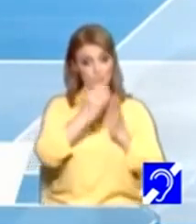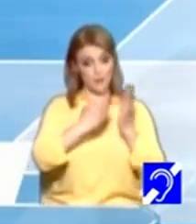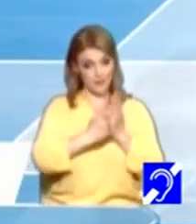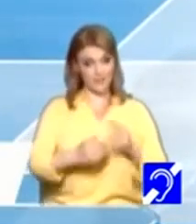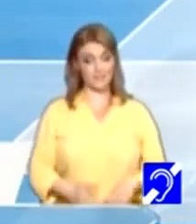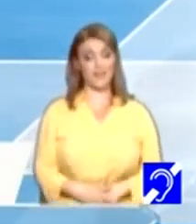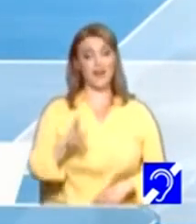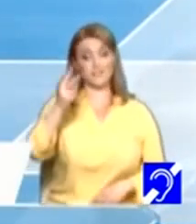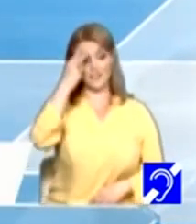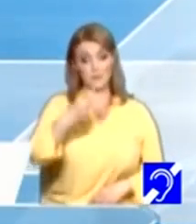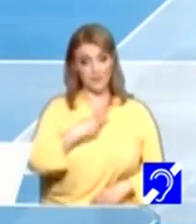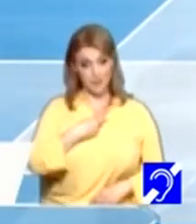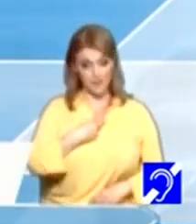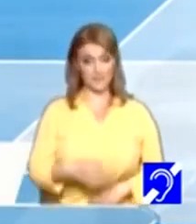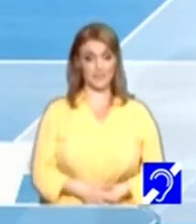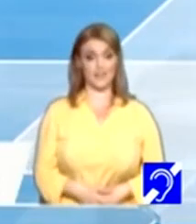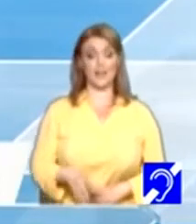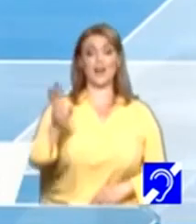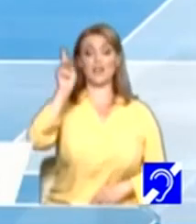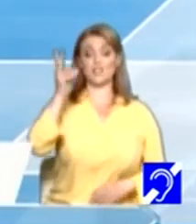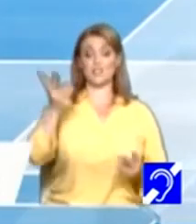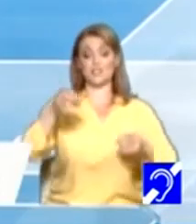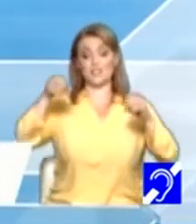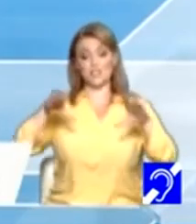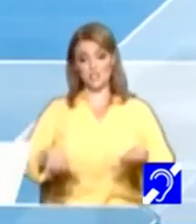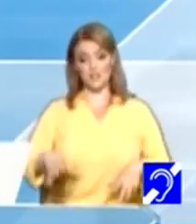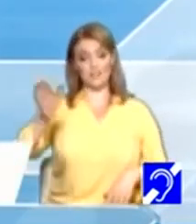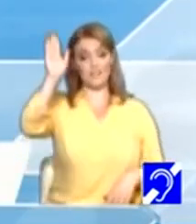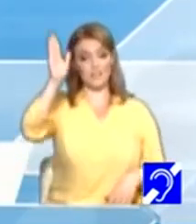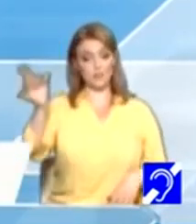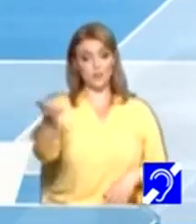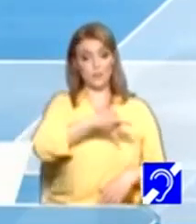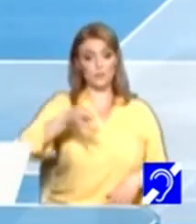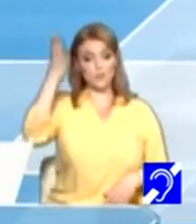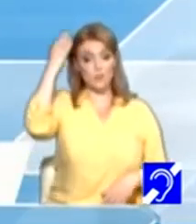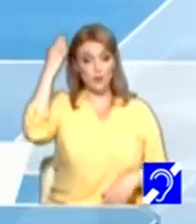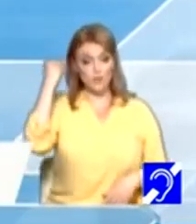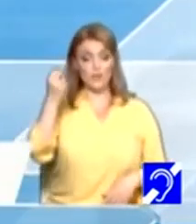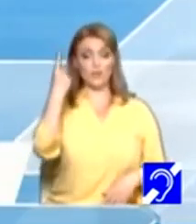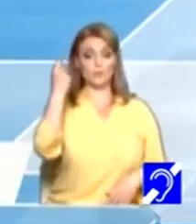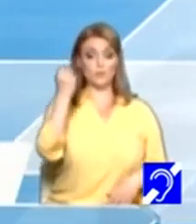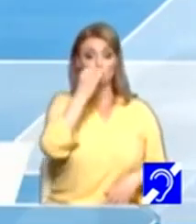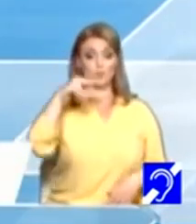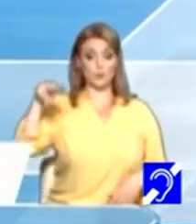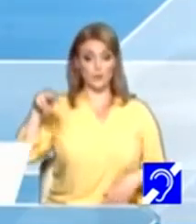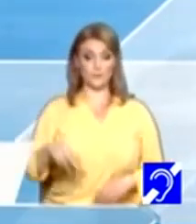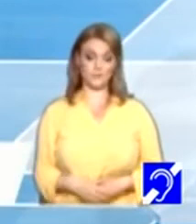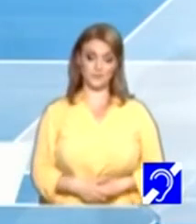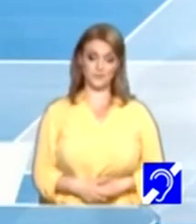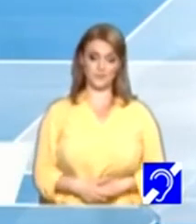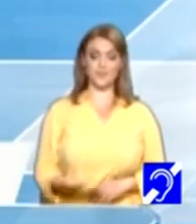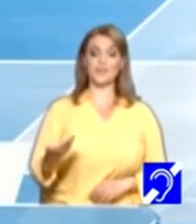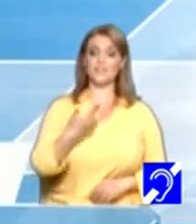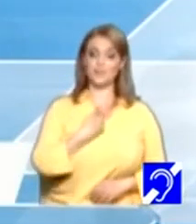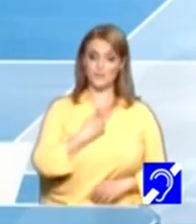cei care ne privesc și cei care trebuie să decidă viitorul Republicii Moldova pe 11 iulie.